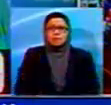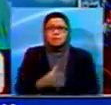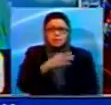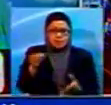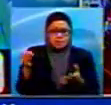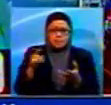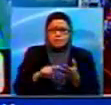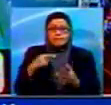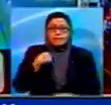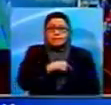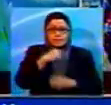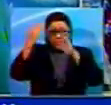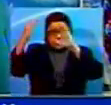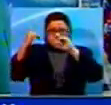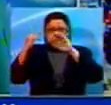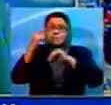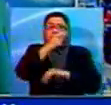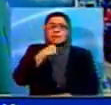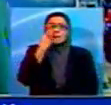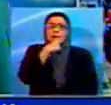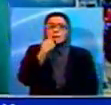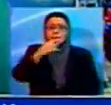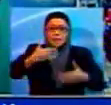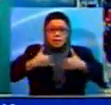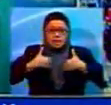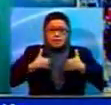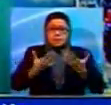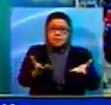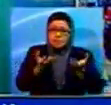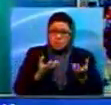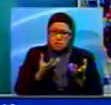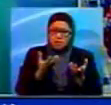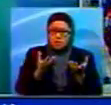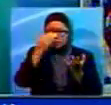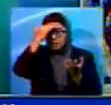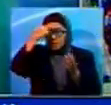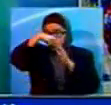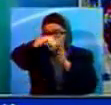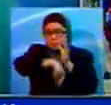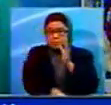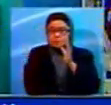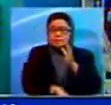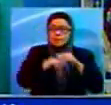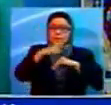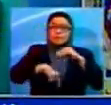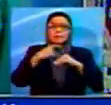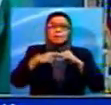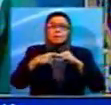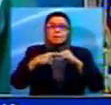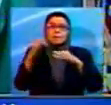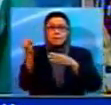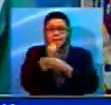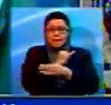dan kita harapkan siapa-siapa yang ada keinginan Nak Tahu dengan lebih mendalam berkenaan dengan